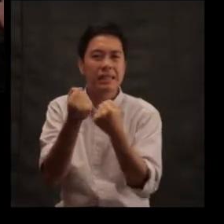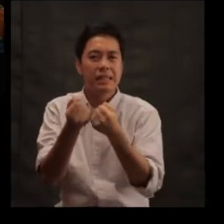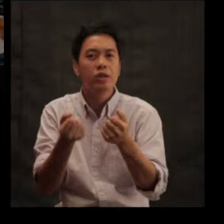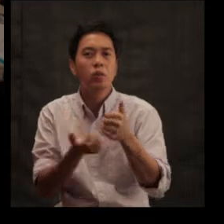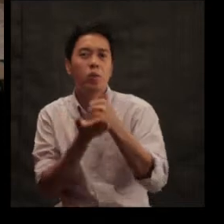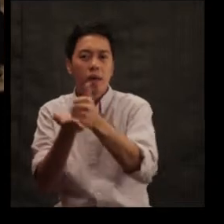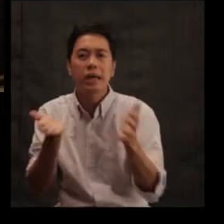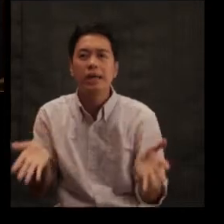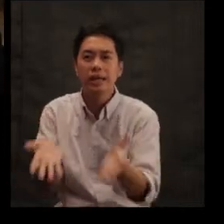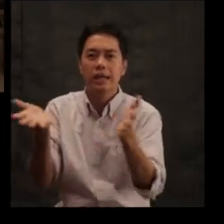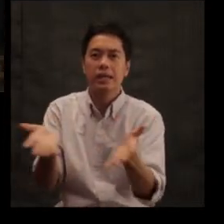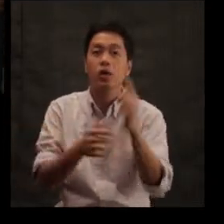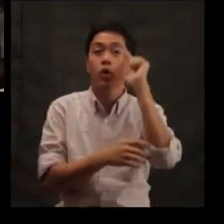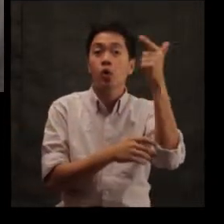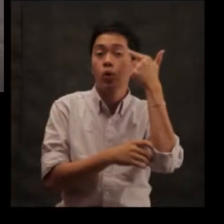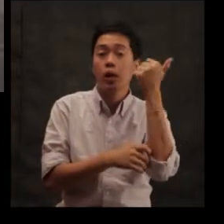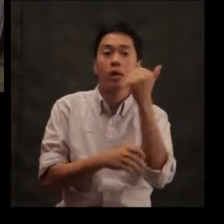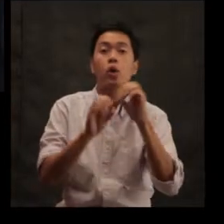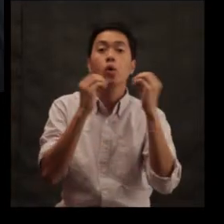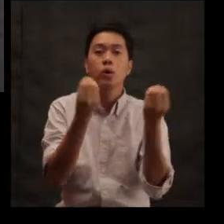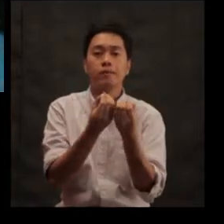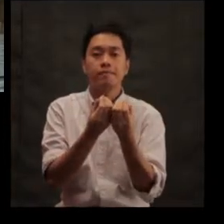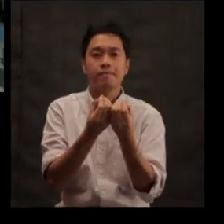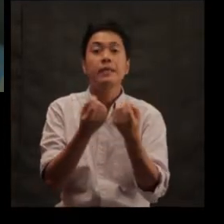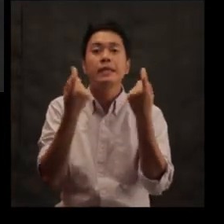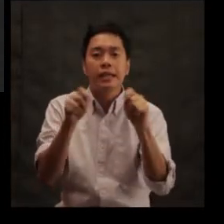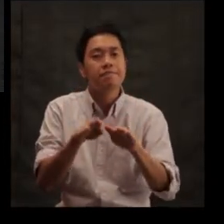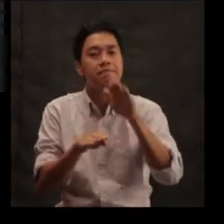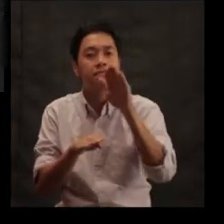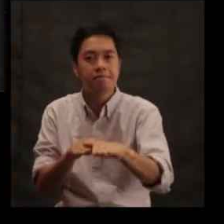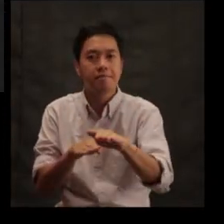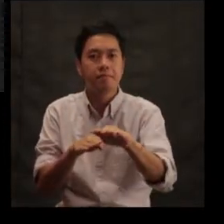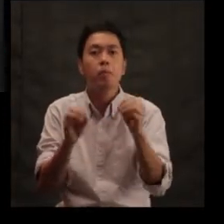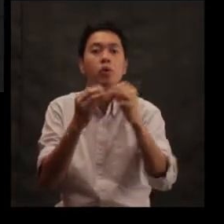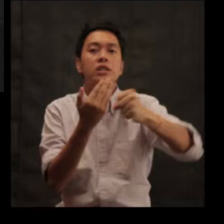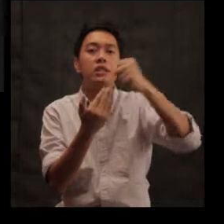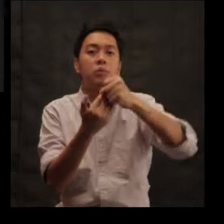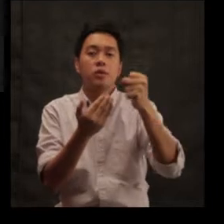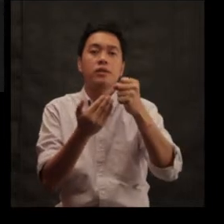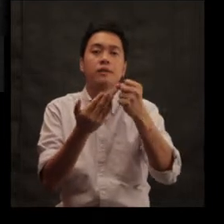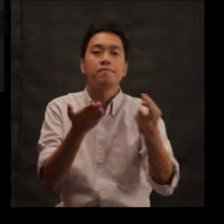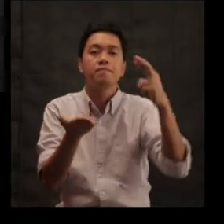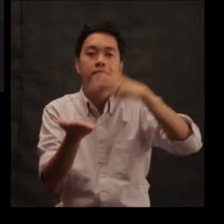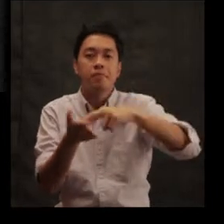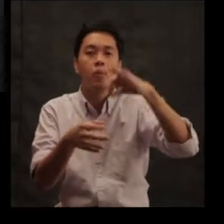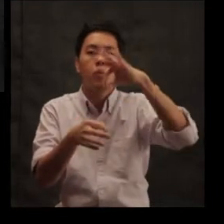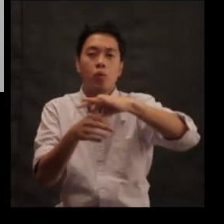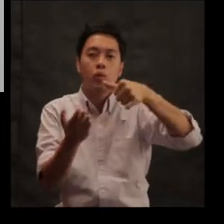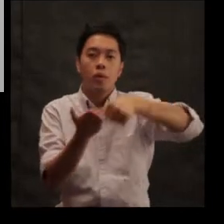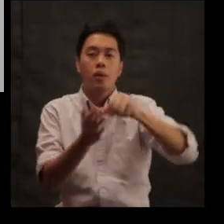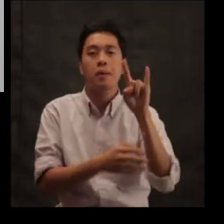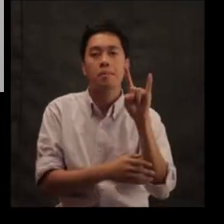suporta. Dahil dito, kumikilos ang pamahalaan at ibang mga organisasyon upang mapadali para sa kanila ang pagrerehistro